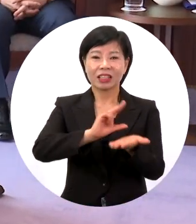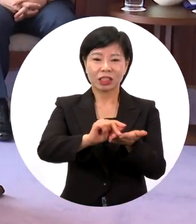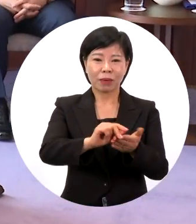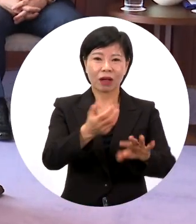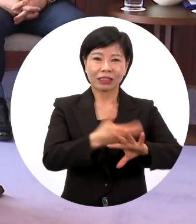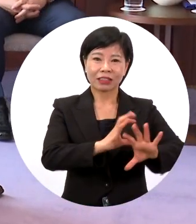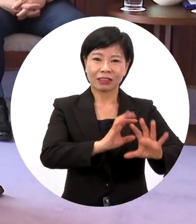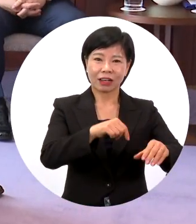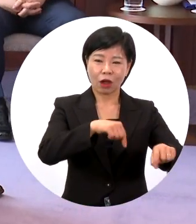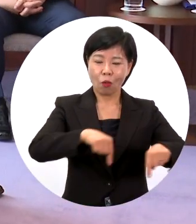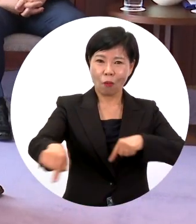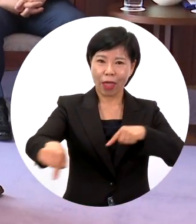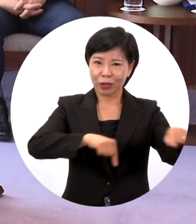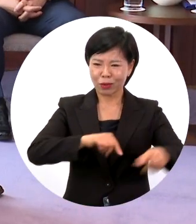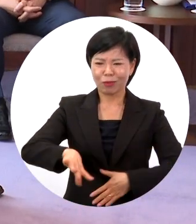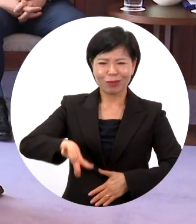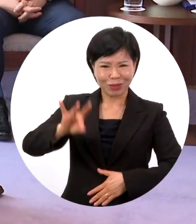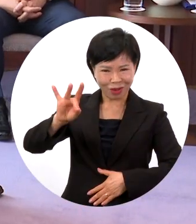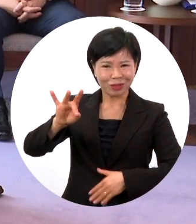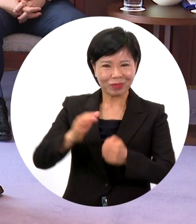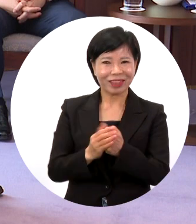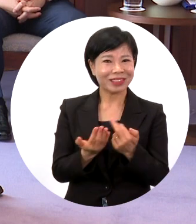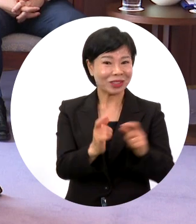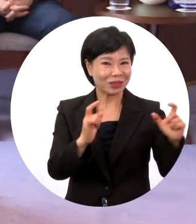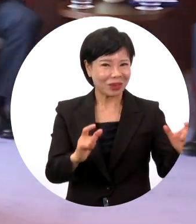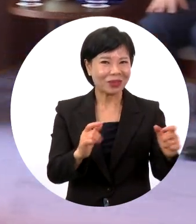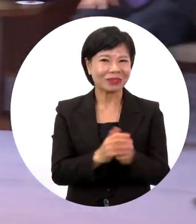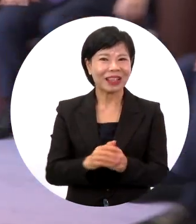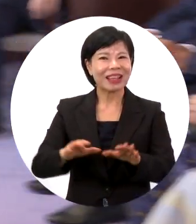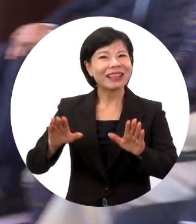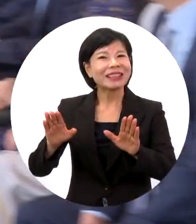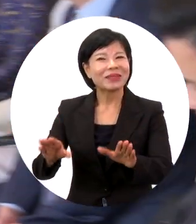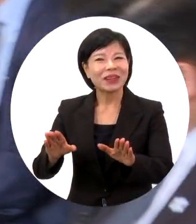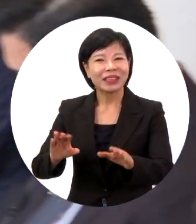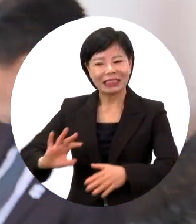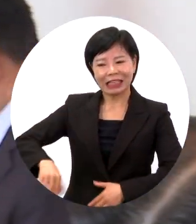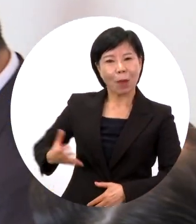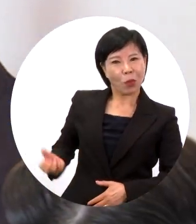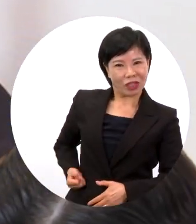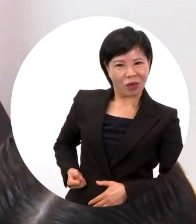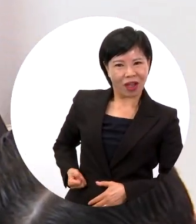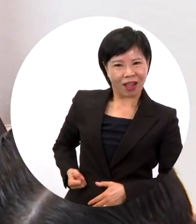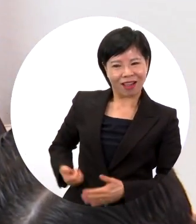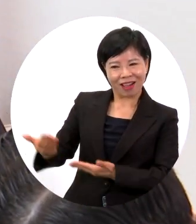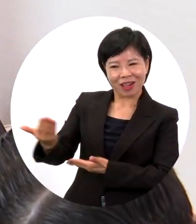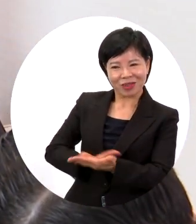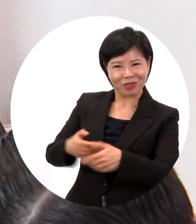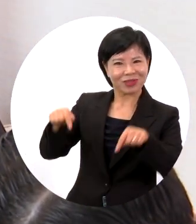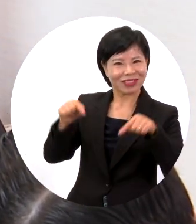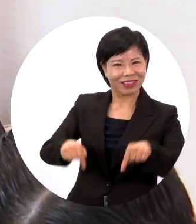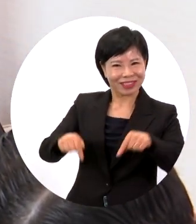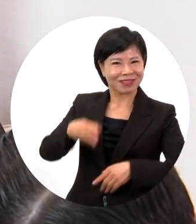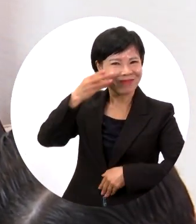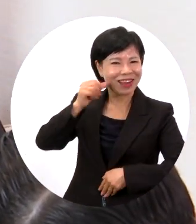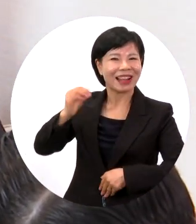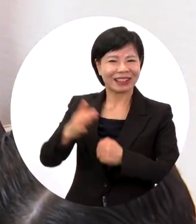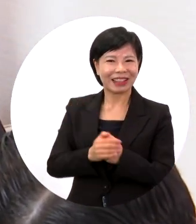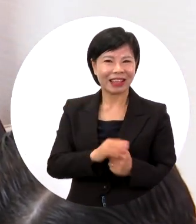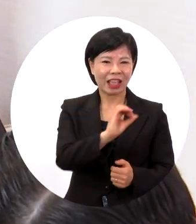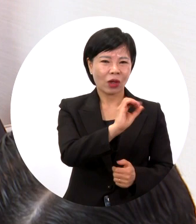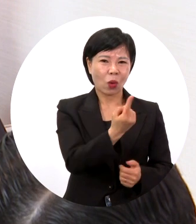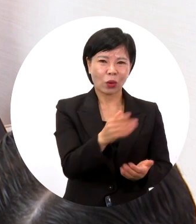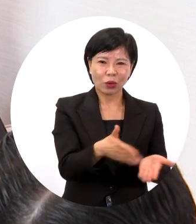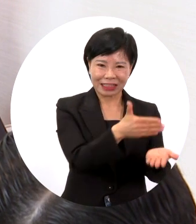외교의 새 지평을 열어가는 제주특별자치도가 이번에는 캄보디아와 교류 협력을 활성화하기로 했습니다.